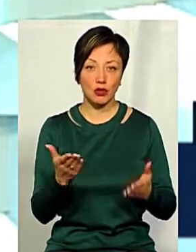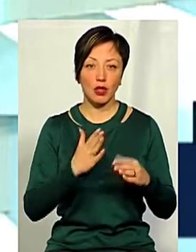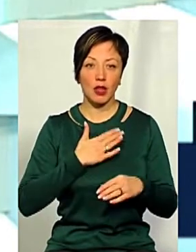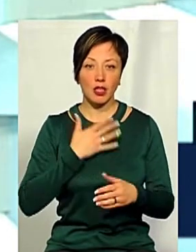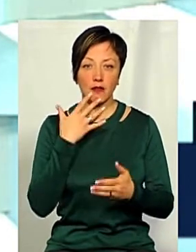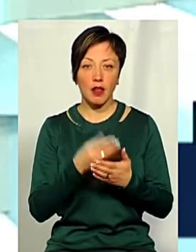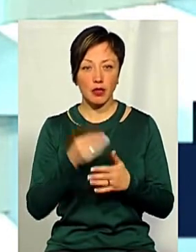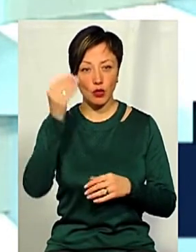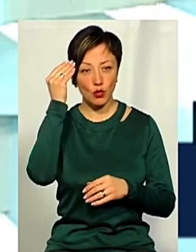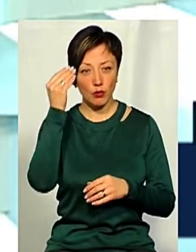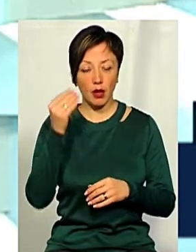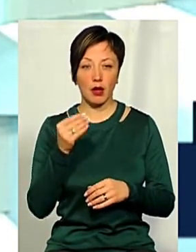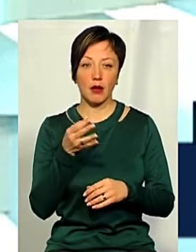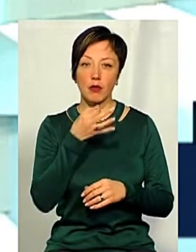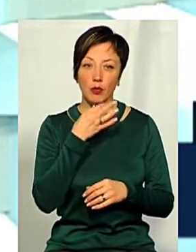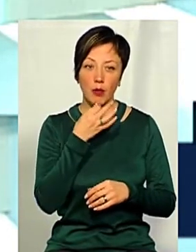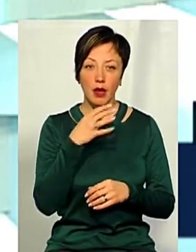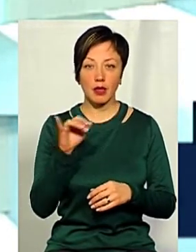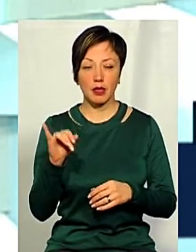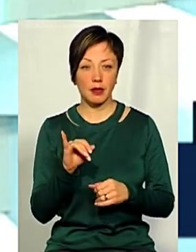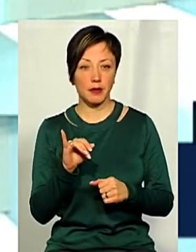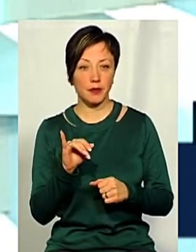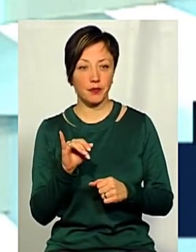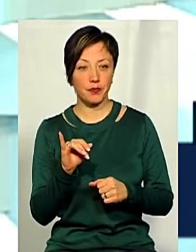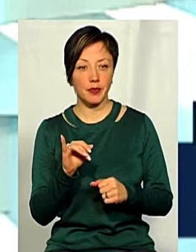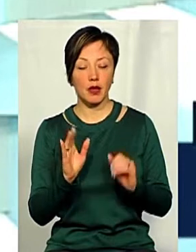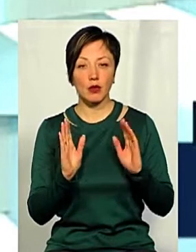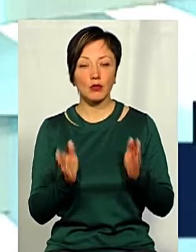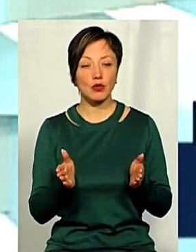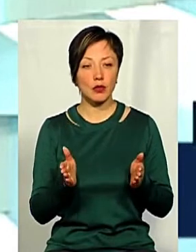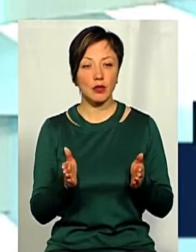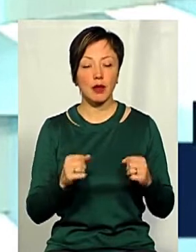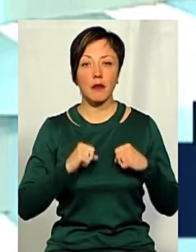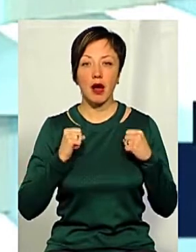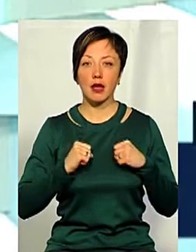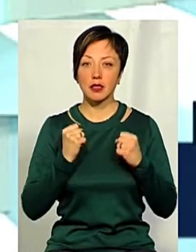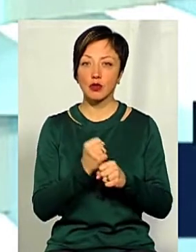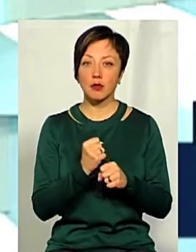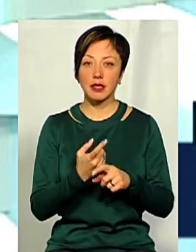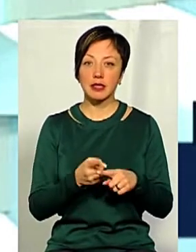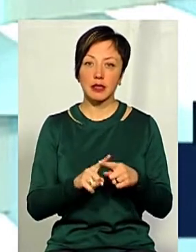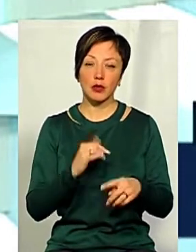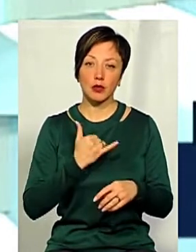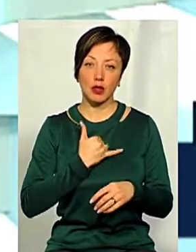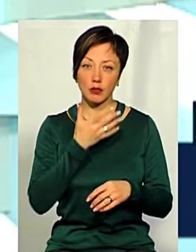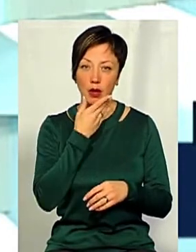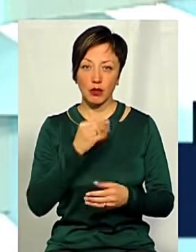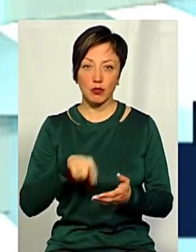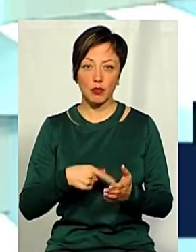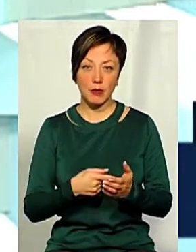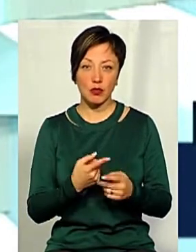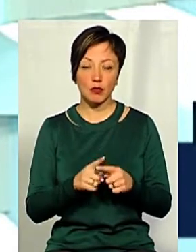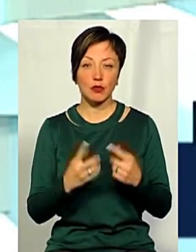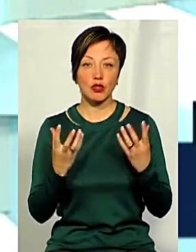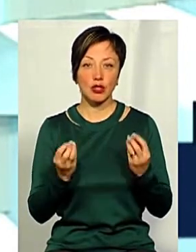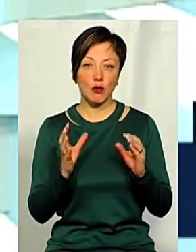наша власна думка, уподобання, і ми будемо намагатися зробити це в нашому гарному місті, для того, щоб воно ще